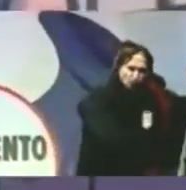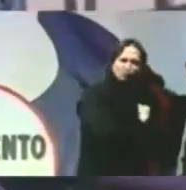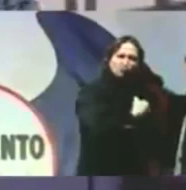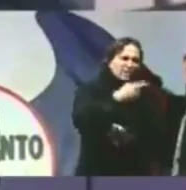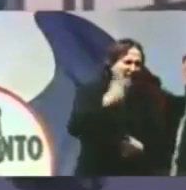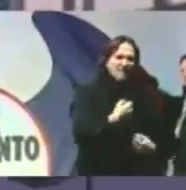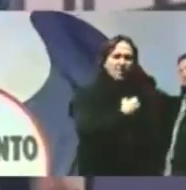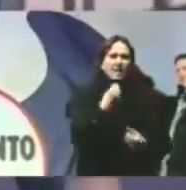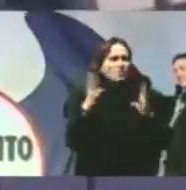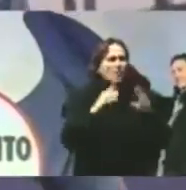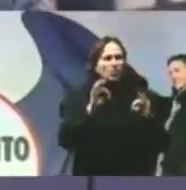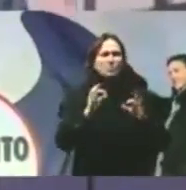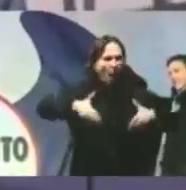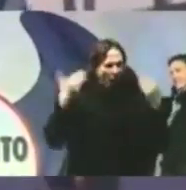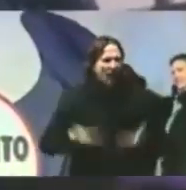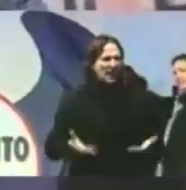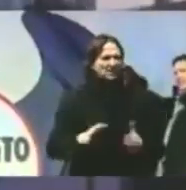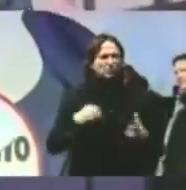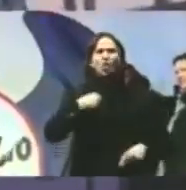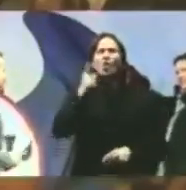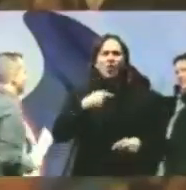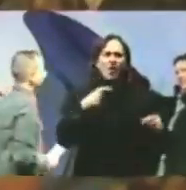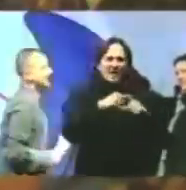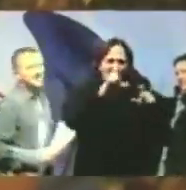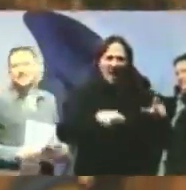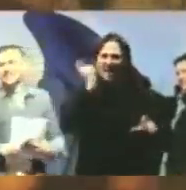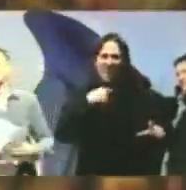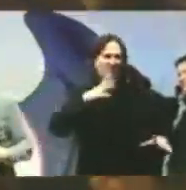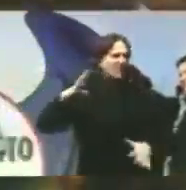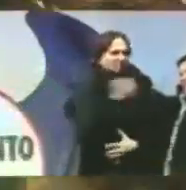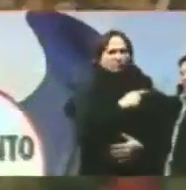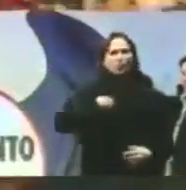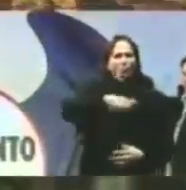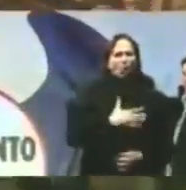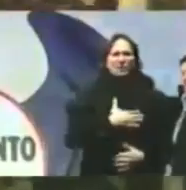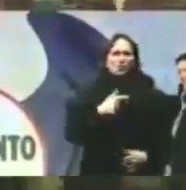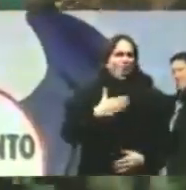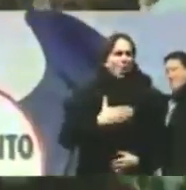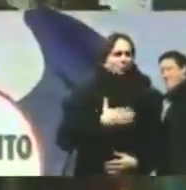perché il momento è adesso, questo paese ce lo riprendiamo, è nostro!